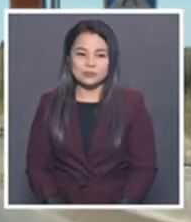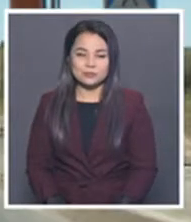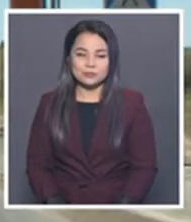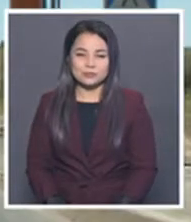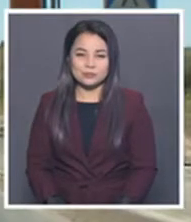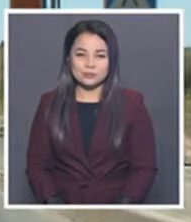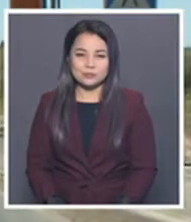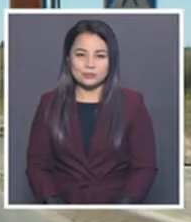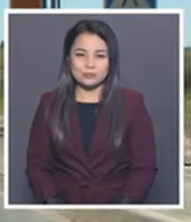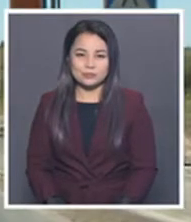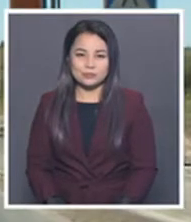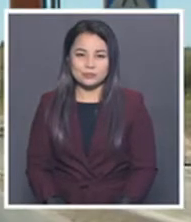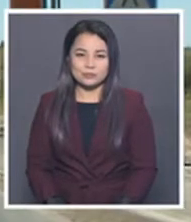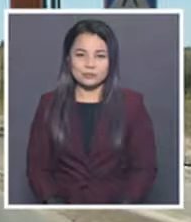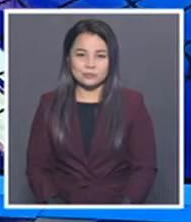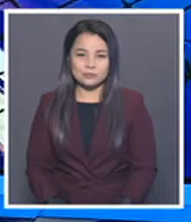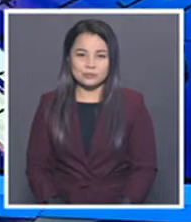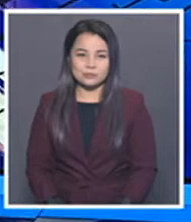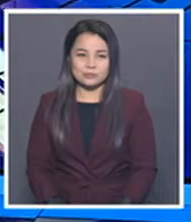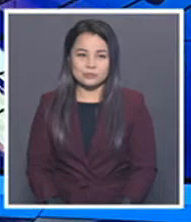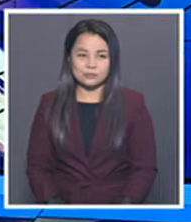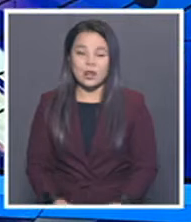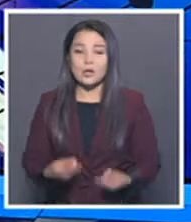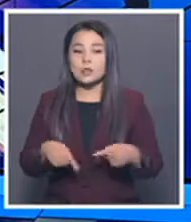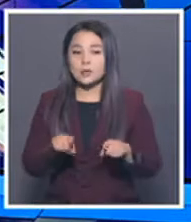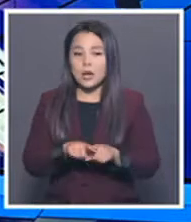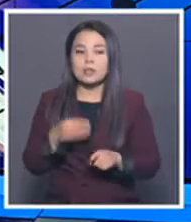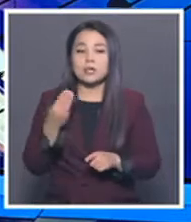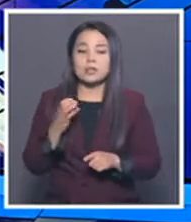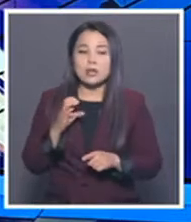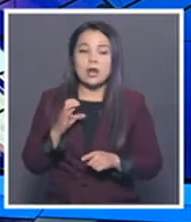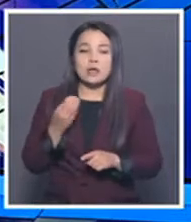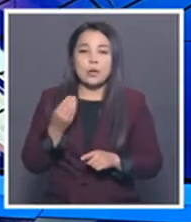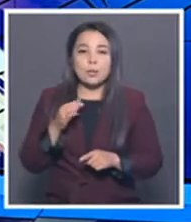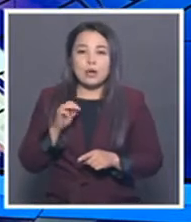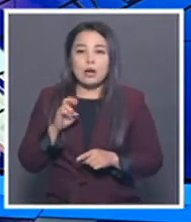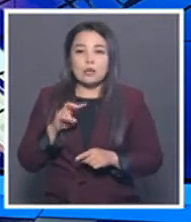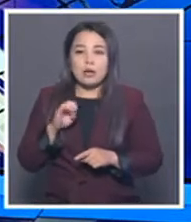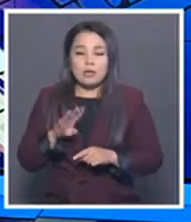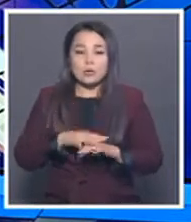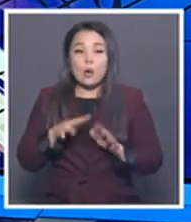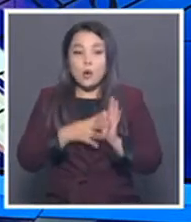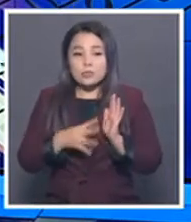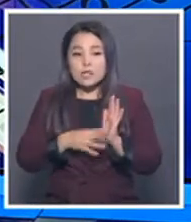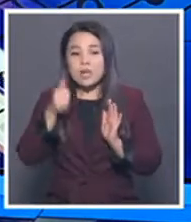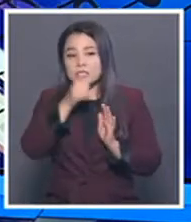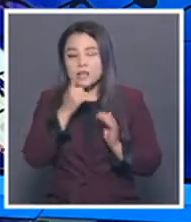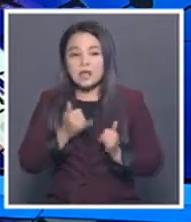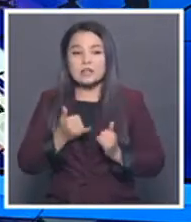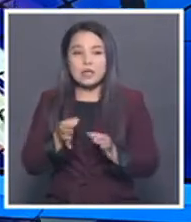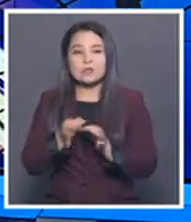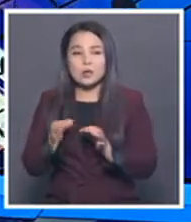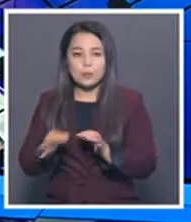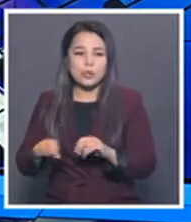Әбуов, Қазақстан ұлттық телеарнасы. Сондай-ақ Шәмші Қалдаяқовтың 90 жылдығына орай еліміздің түкпір-түкпірінде түрлі